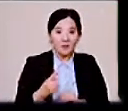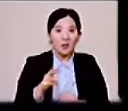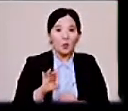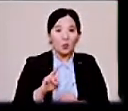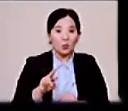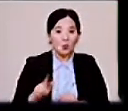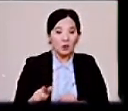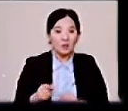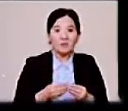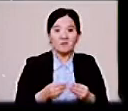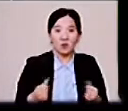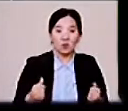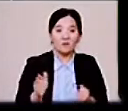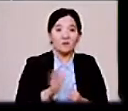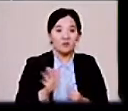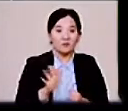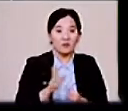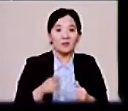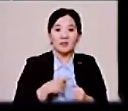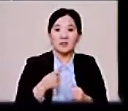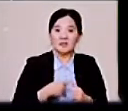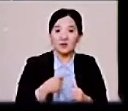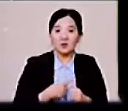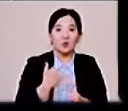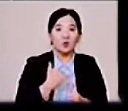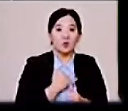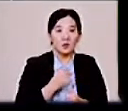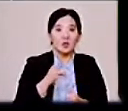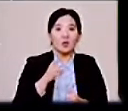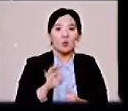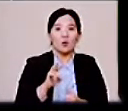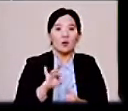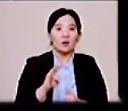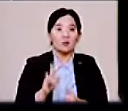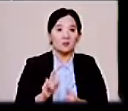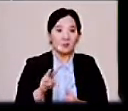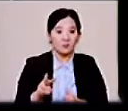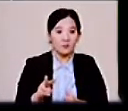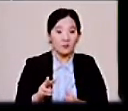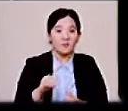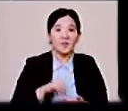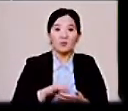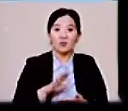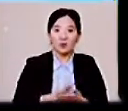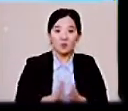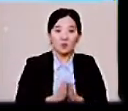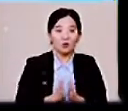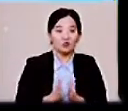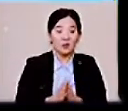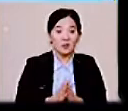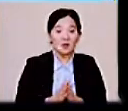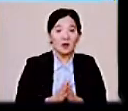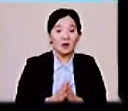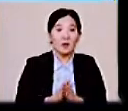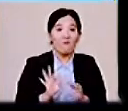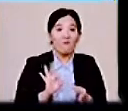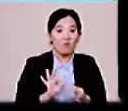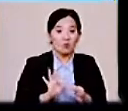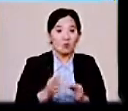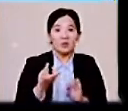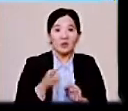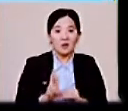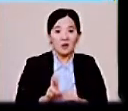моль растворенного вещества, называется у нас малярным. Запишите, пожалуйста, формулу